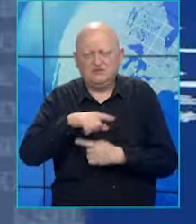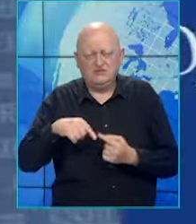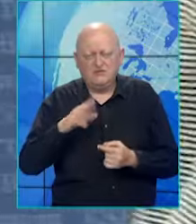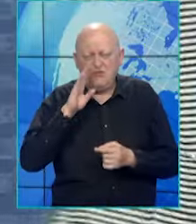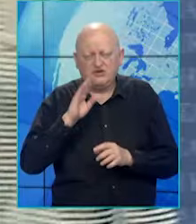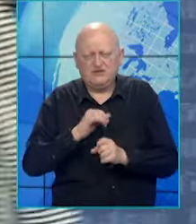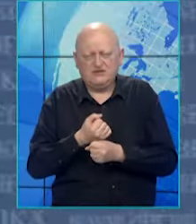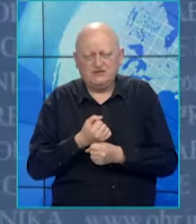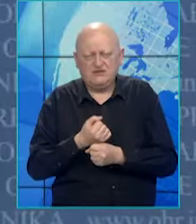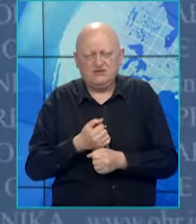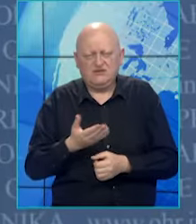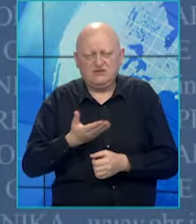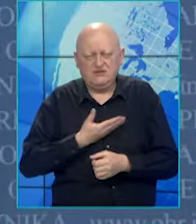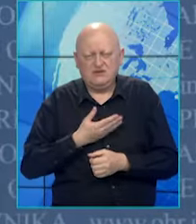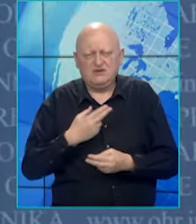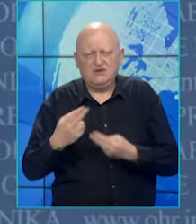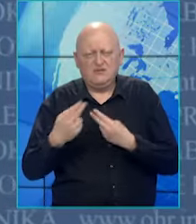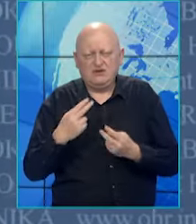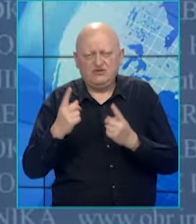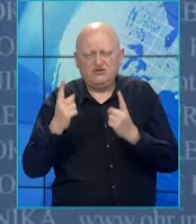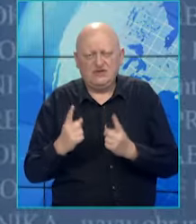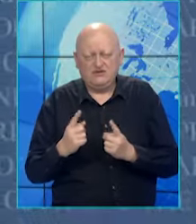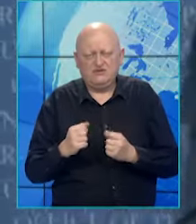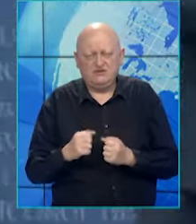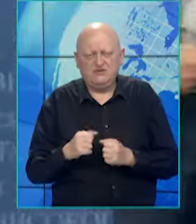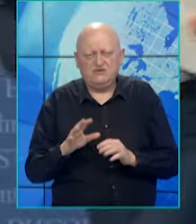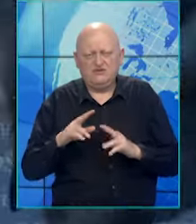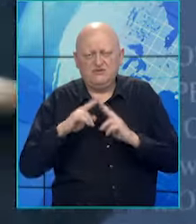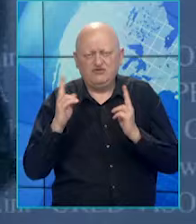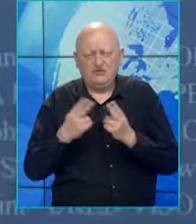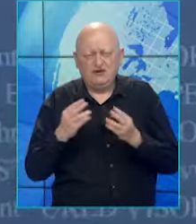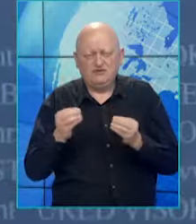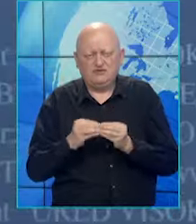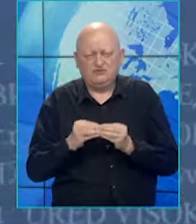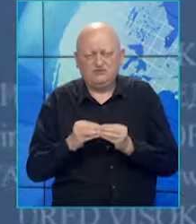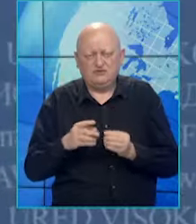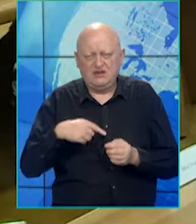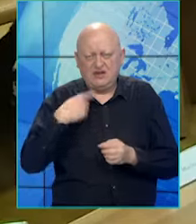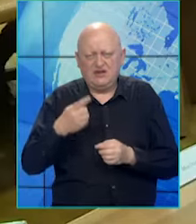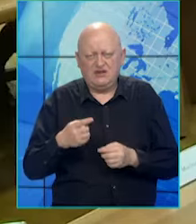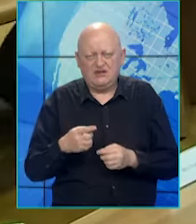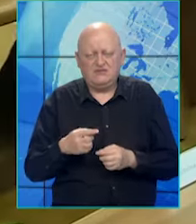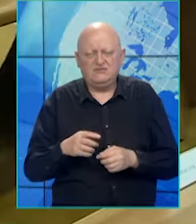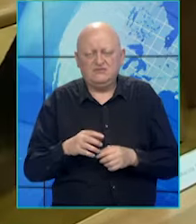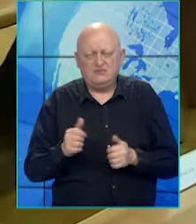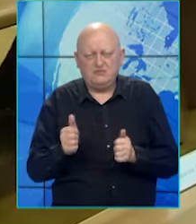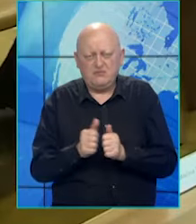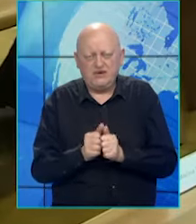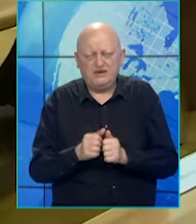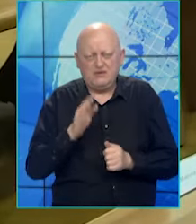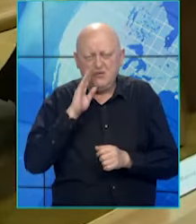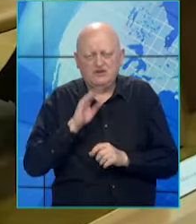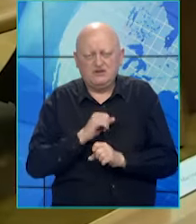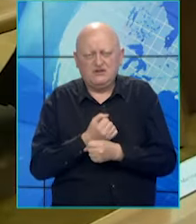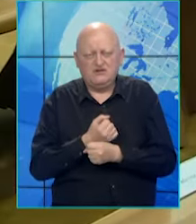pokušaj Bosne i Hercegovine da dobije pregovarački status. Međunarodna zajednica je, ističe, strateški partner Bosne i